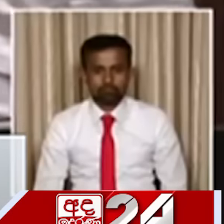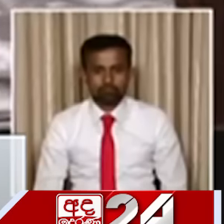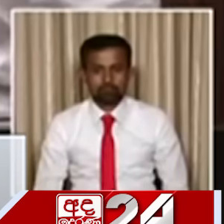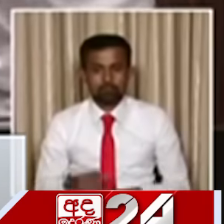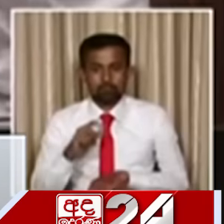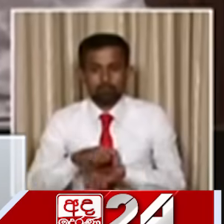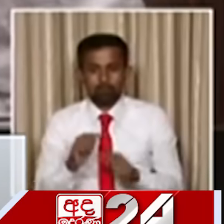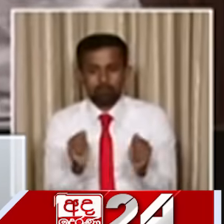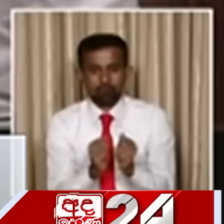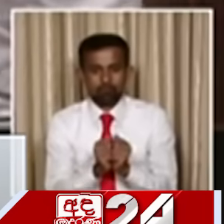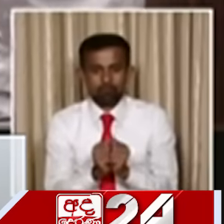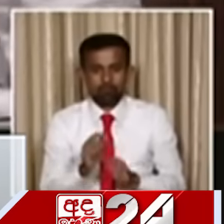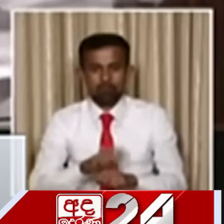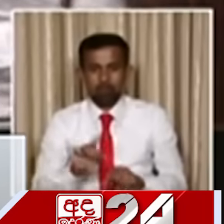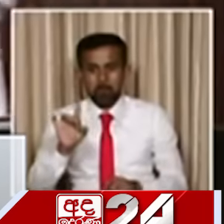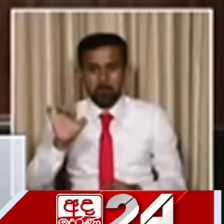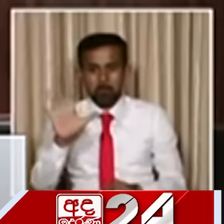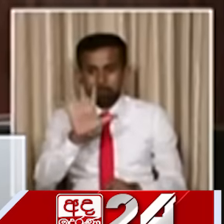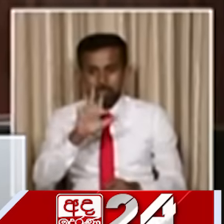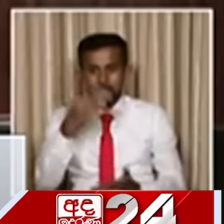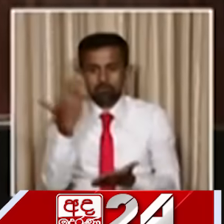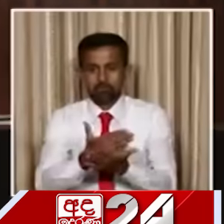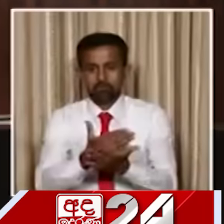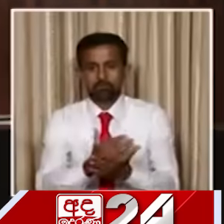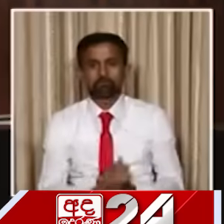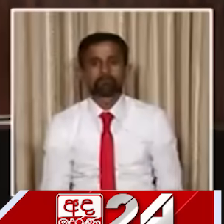සභාවේ වැඩ කටයුතු විනාඩි 5කට නතර කරනු ලැබේ.